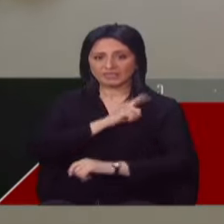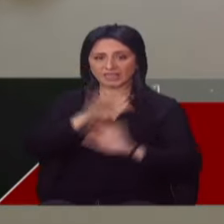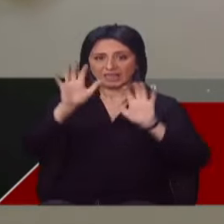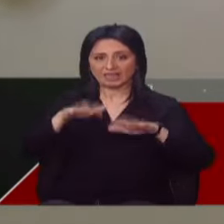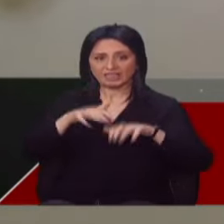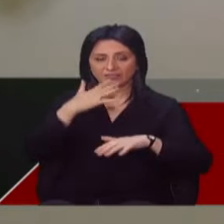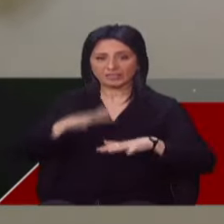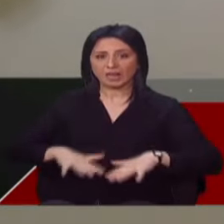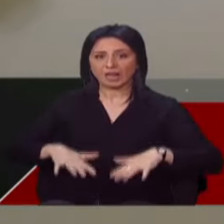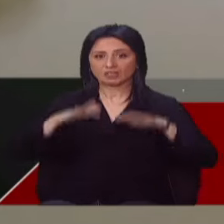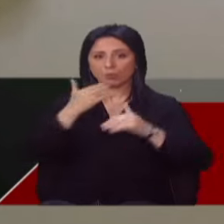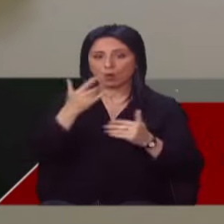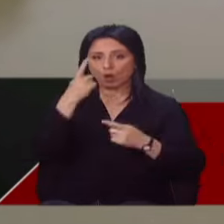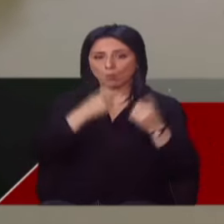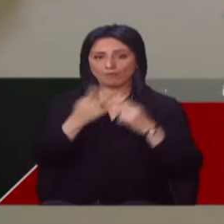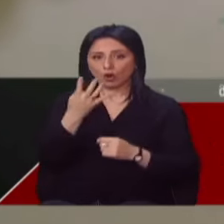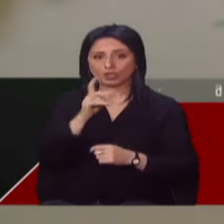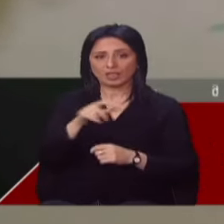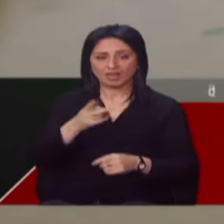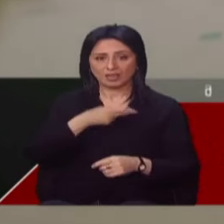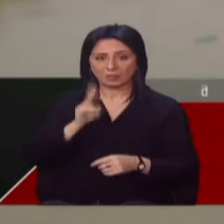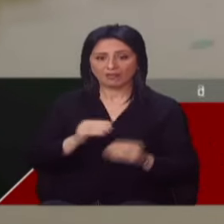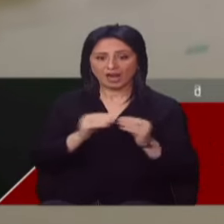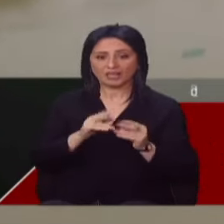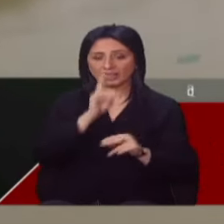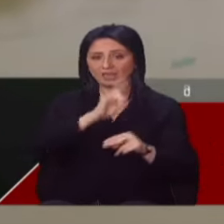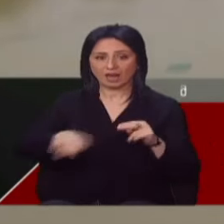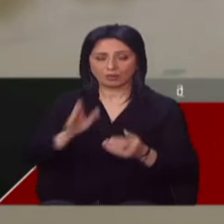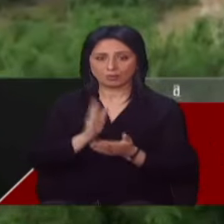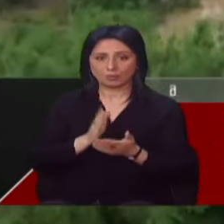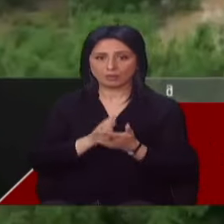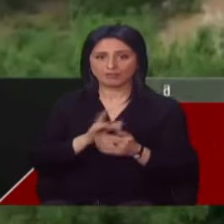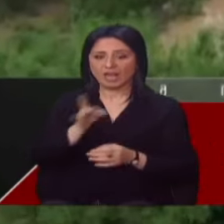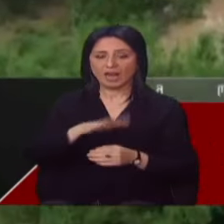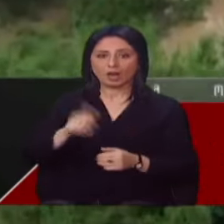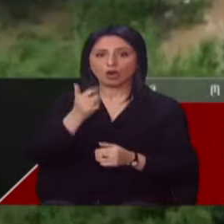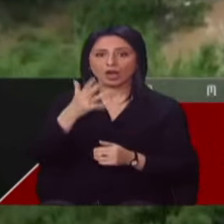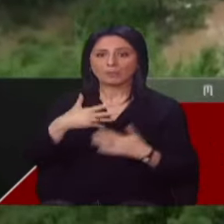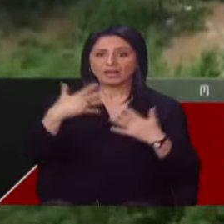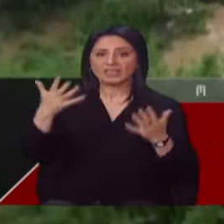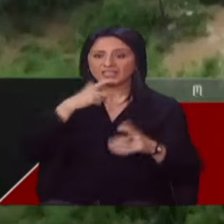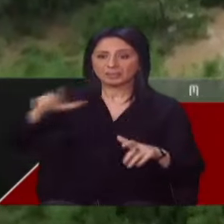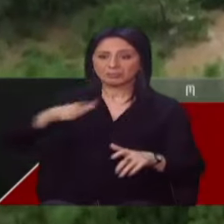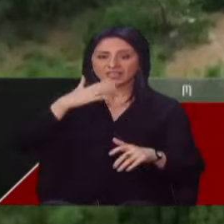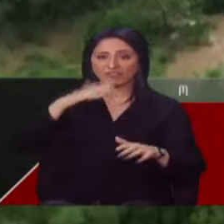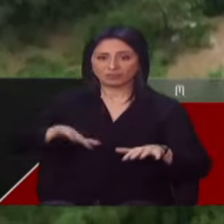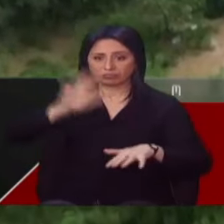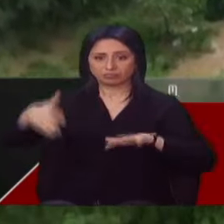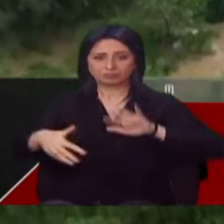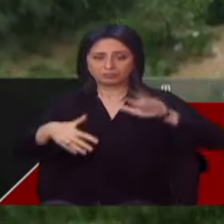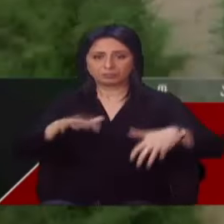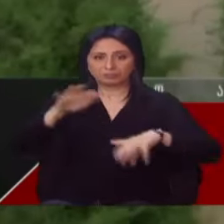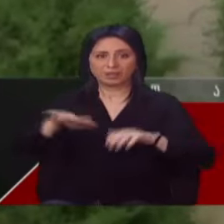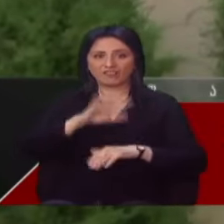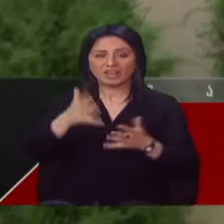წვიმით გამოწვეულ წყალდიდობას ბოლო მონაცემებით 4 ადამიანი ემსხვერპლა, 10 კი დაკარგულად ითვლება. რეგიონის რამდენიმე დიდი მდინარე კალაპოტიდან გადმოვიდა.